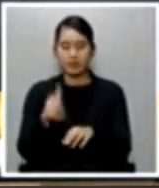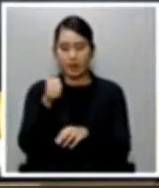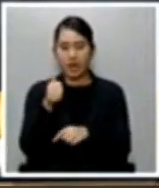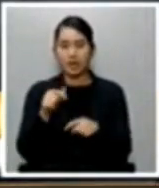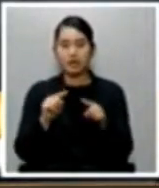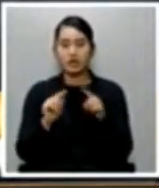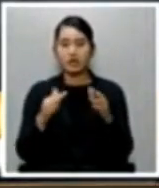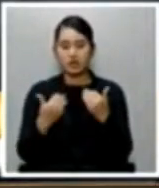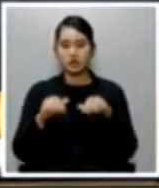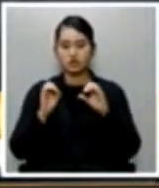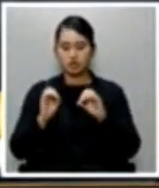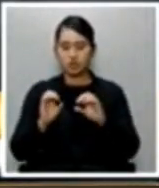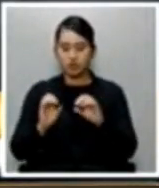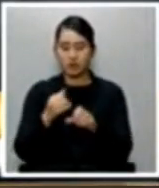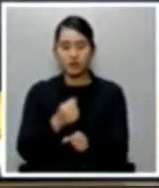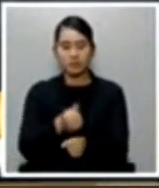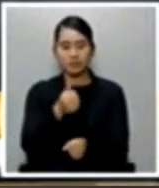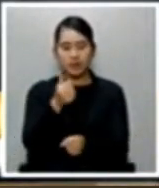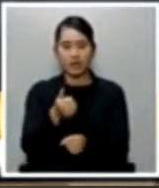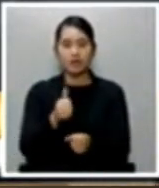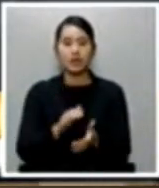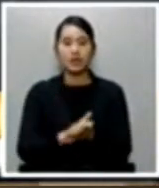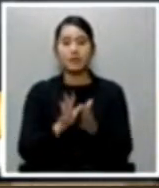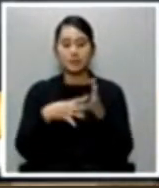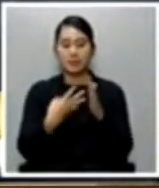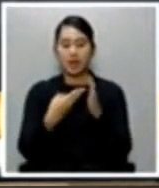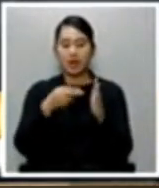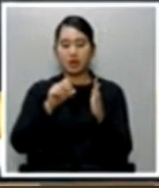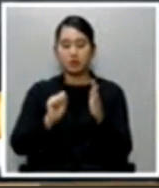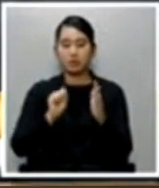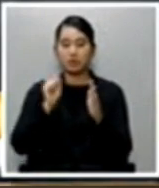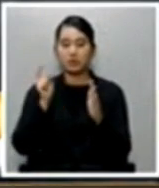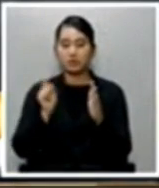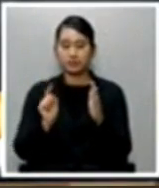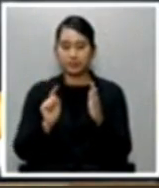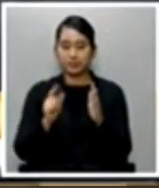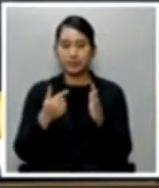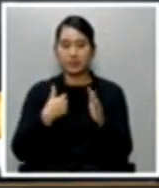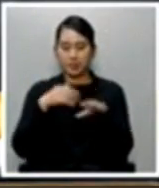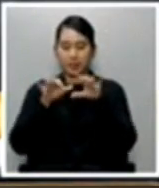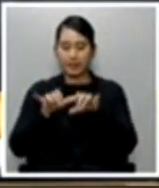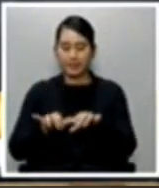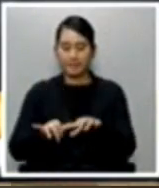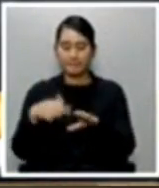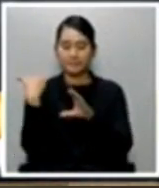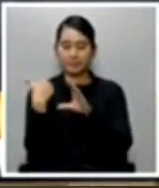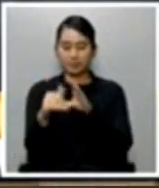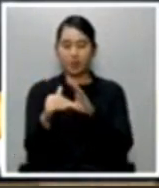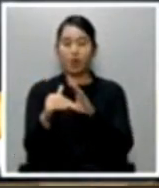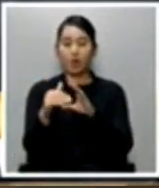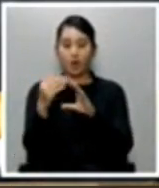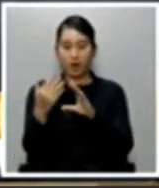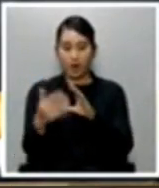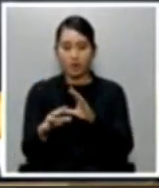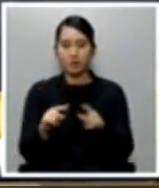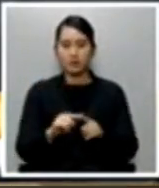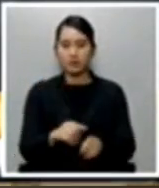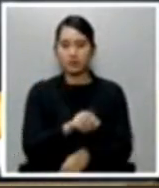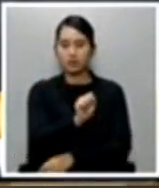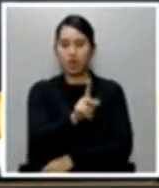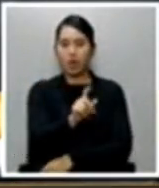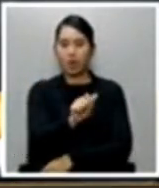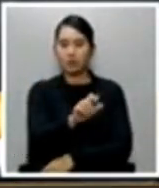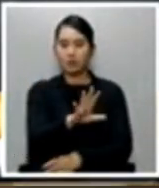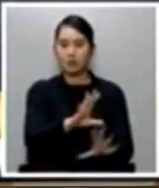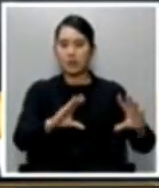ว่ามหาลัยแห่งนี้นะครับมีหลักสูตรที่ได้คีย์เข้าไปแล้วเนี่ยนะครับแล้วสกอยัง